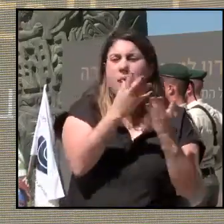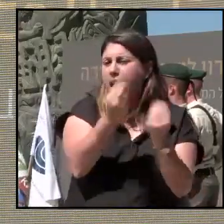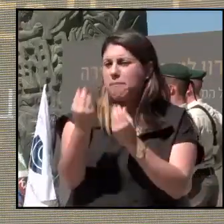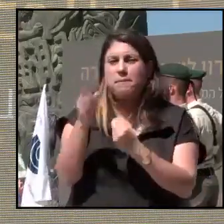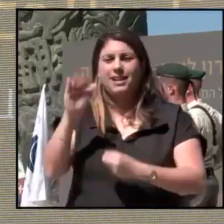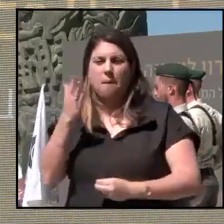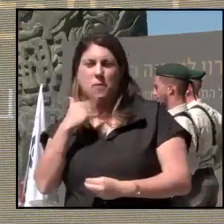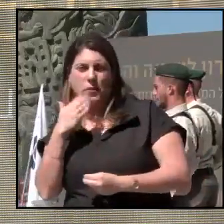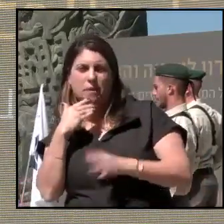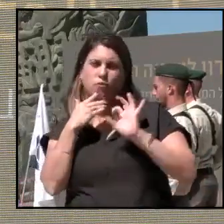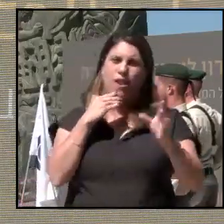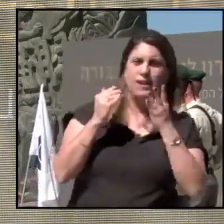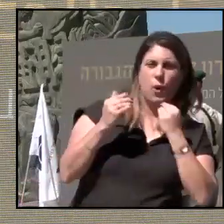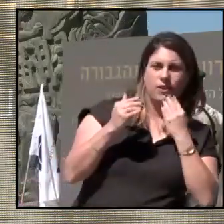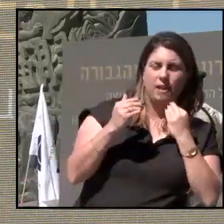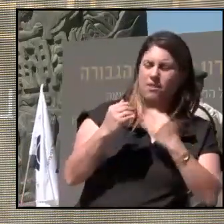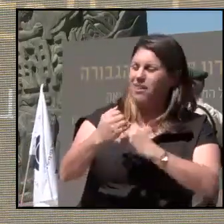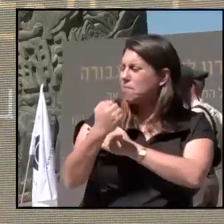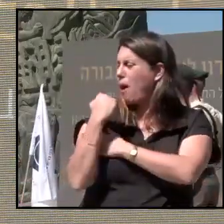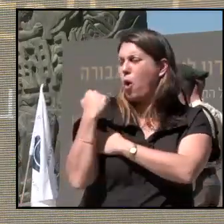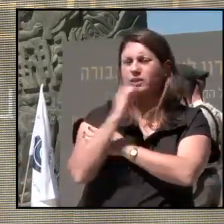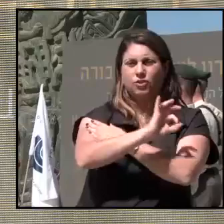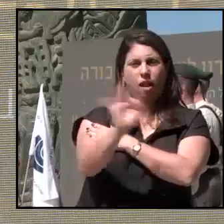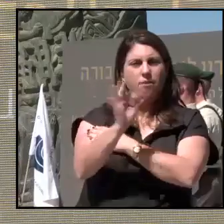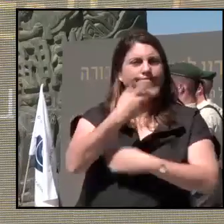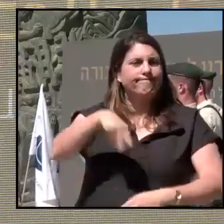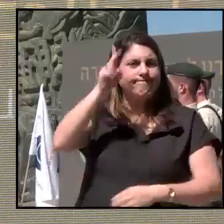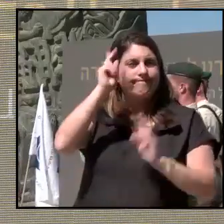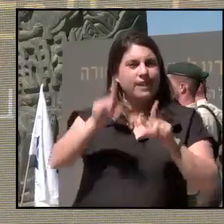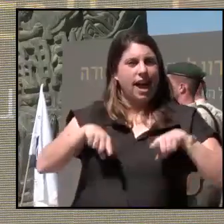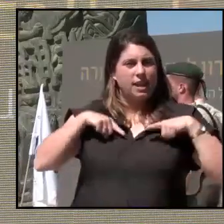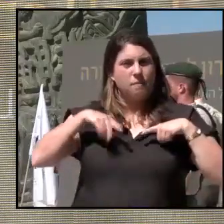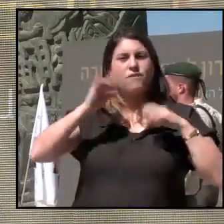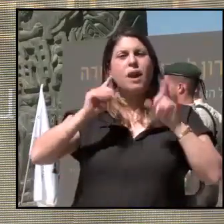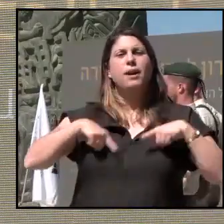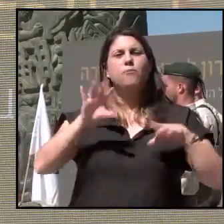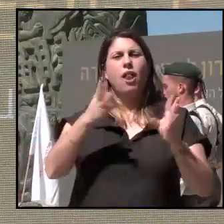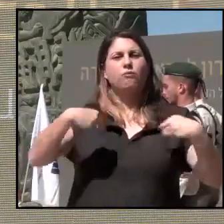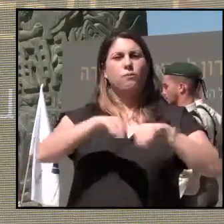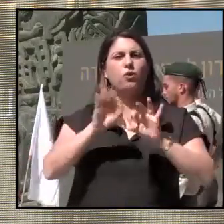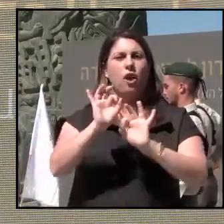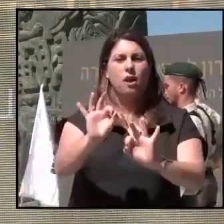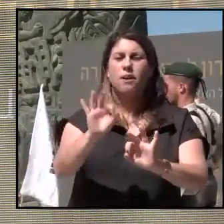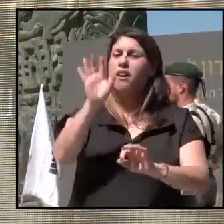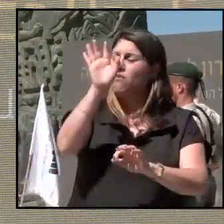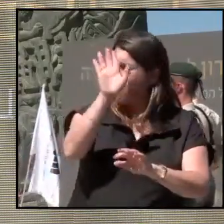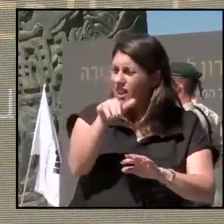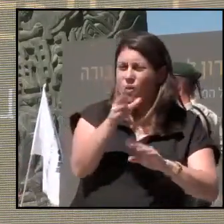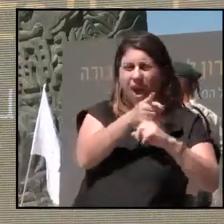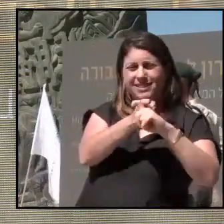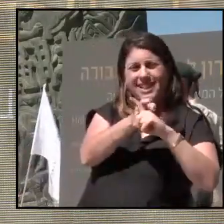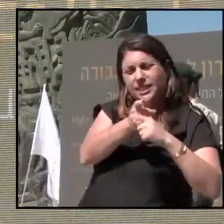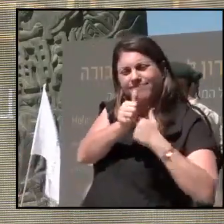ידי יהודים, שבעוז רוחם סיכנו את חייהם ואת חיי בני משפחתם, ועל אף שנרדפו על ידי